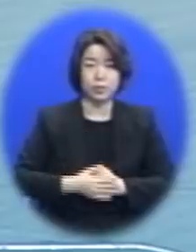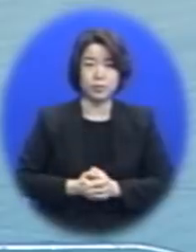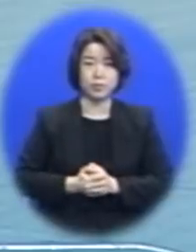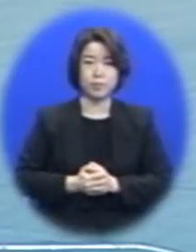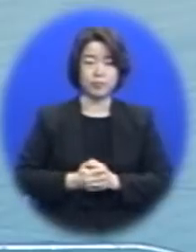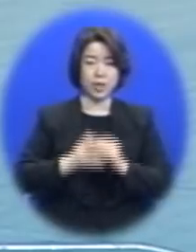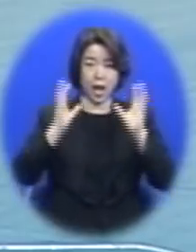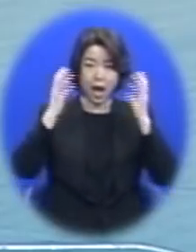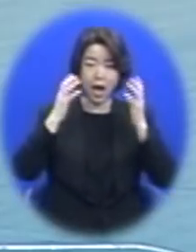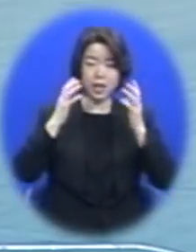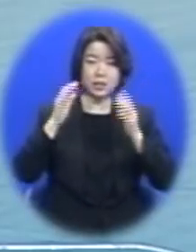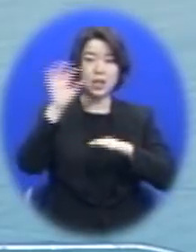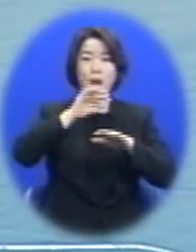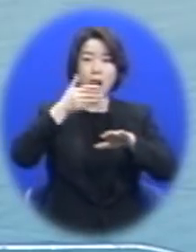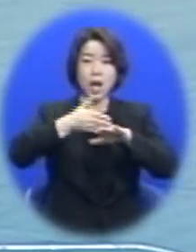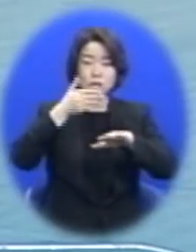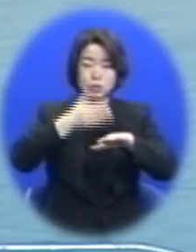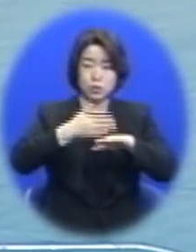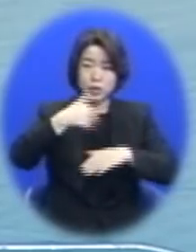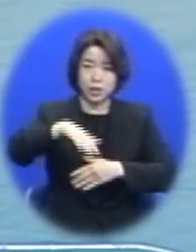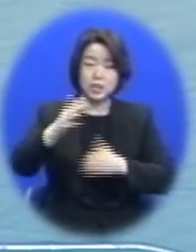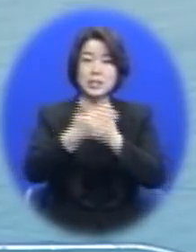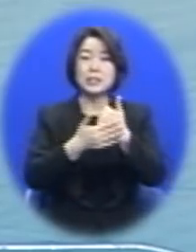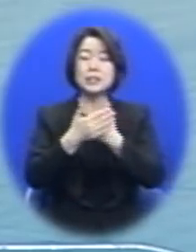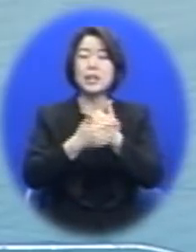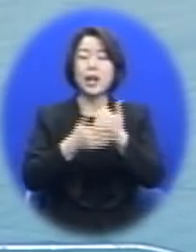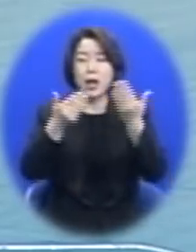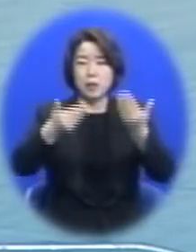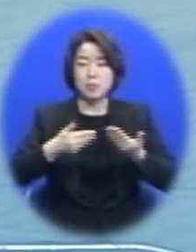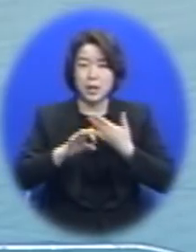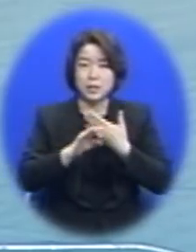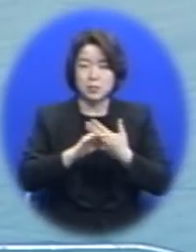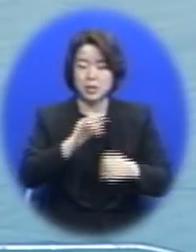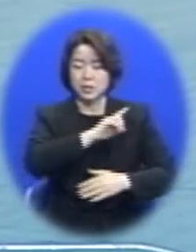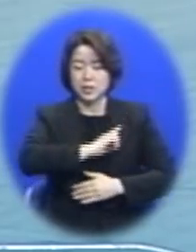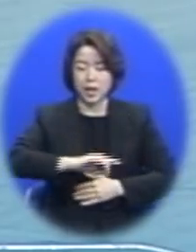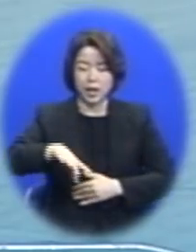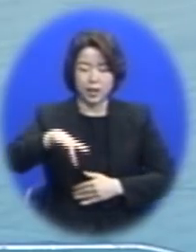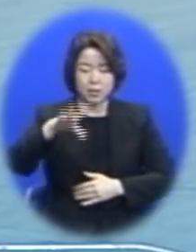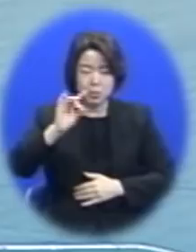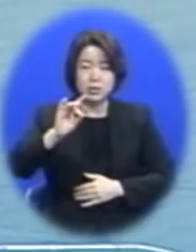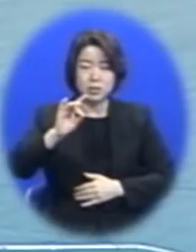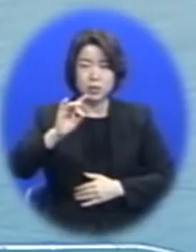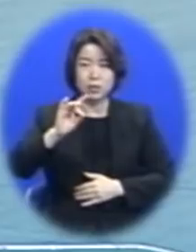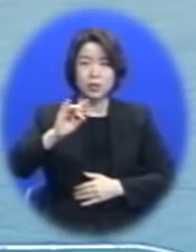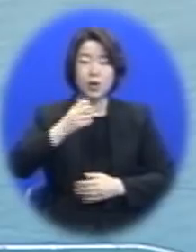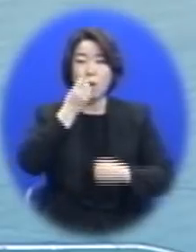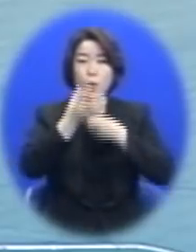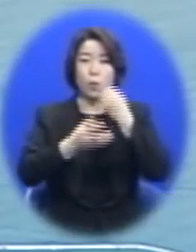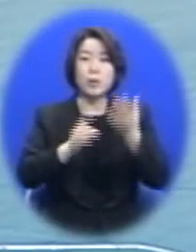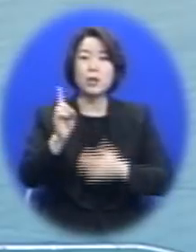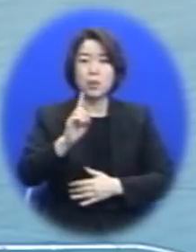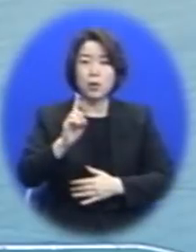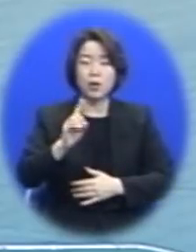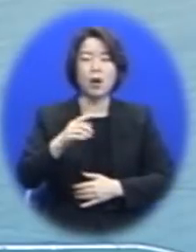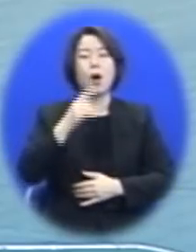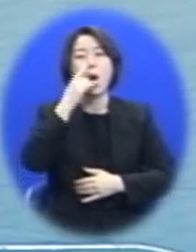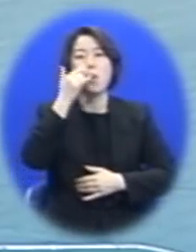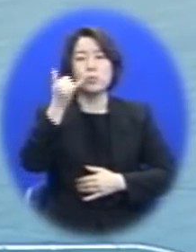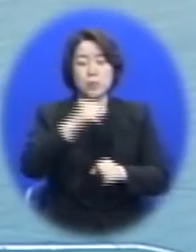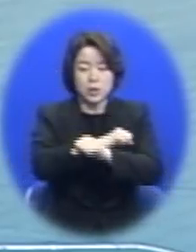아이들이 수련회 가서 은혜 받으면 제일 먼저 하는 고백이 뭔지 아십니까 엄마 용서하고 아까 사랑하겠다는